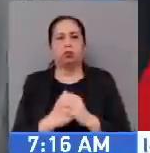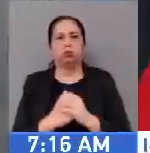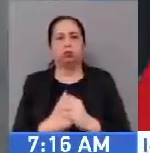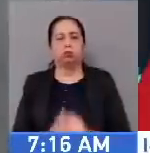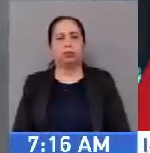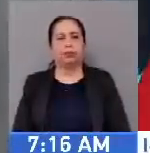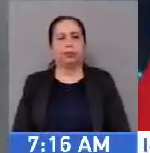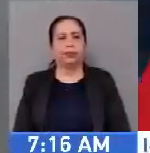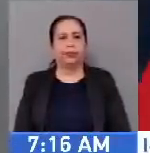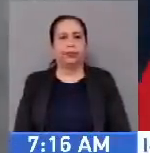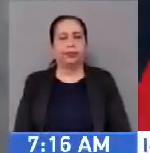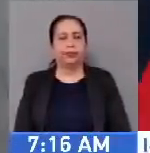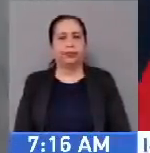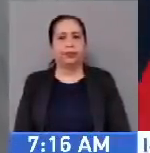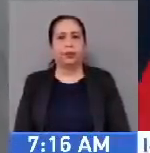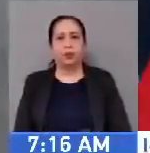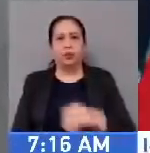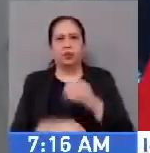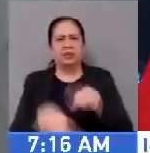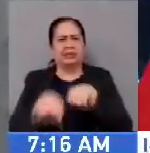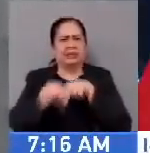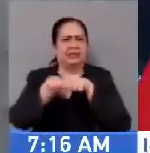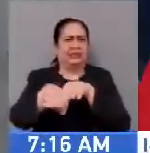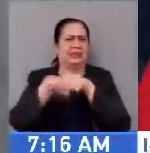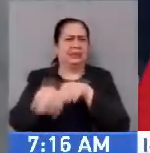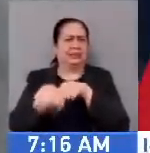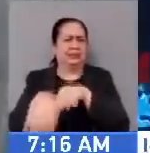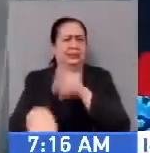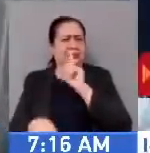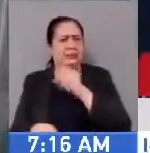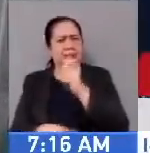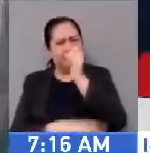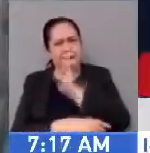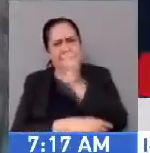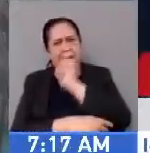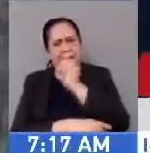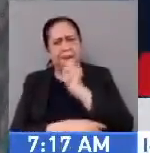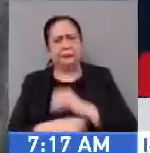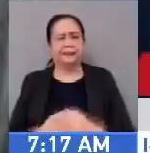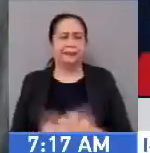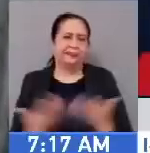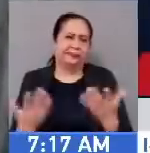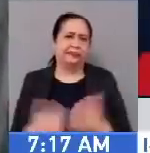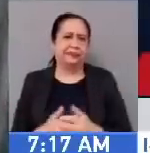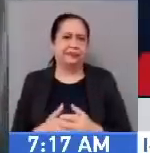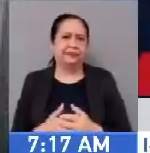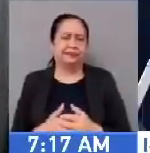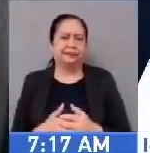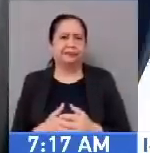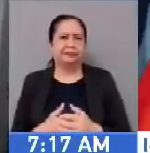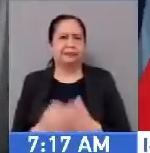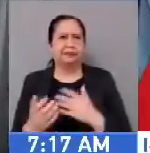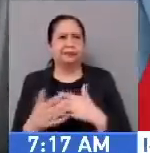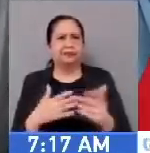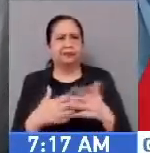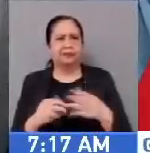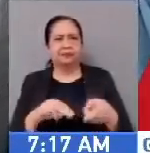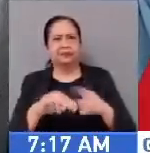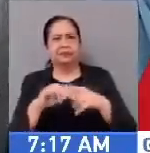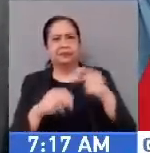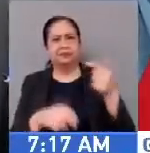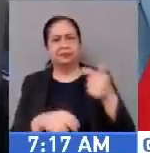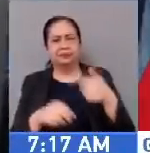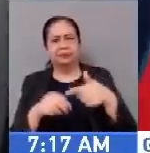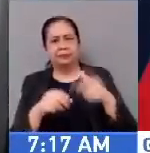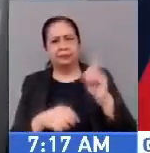Sa sobrang traffic po rito, talagang tiyagaan na lang eh. Ganun na lang mangyayari kahit tumaas ang diesel eh. Hindi